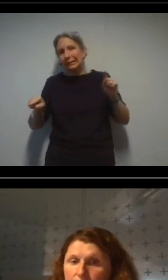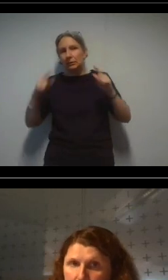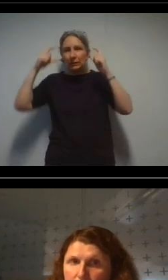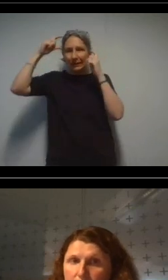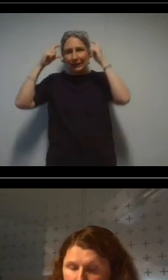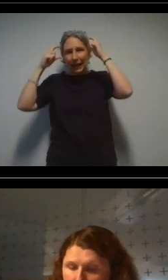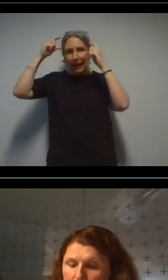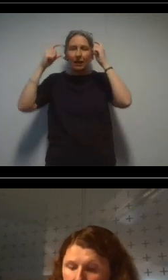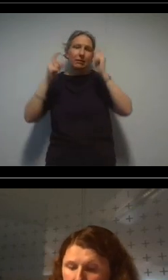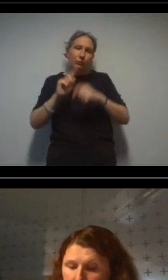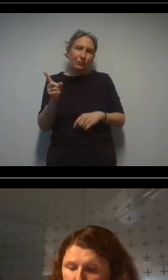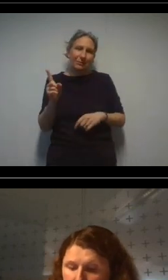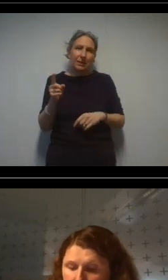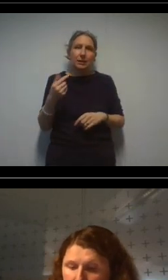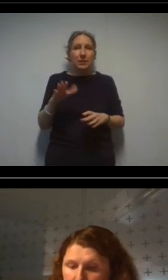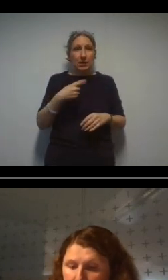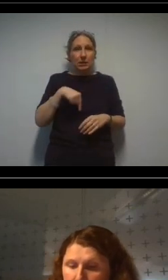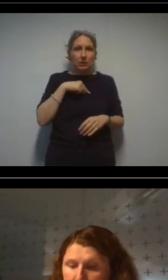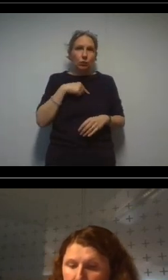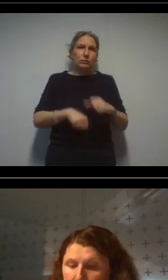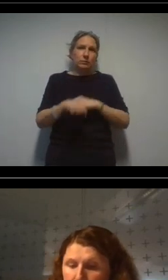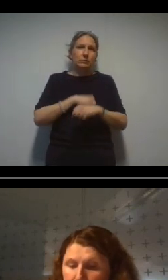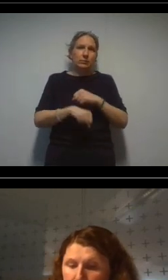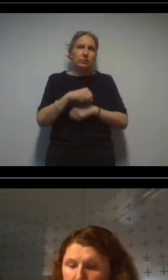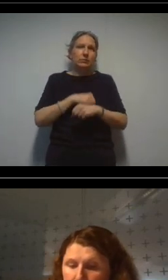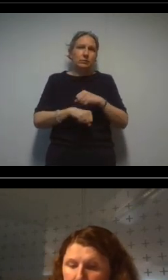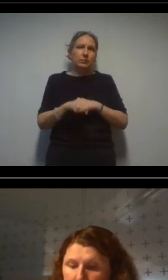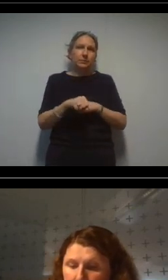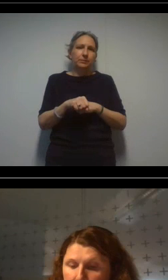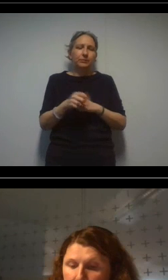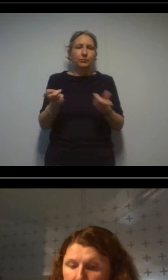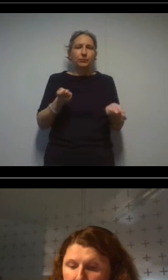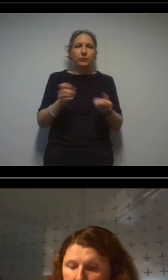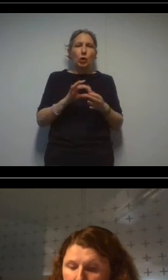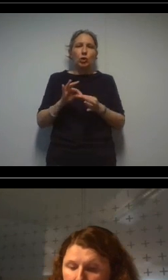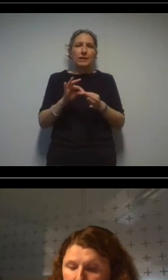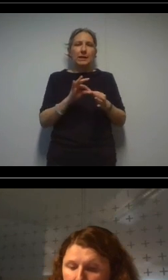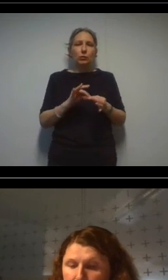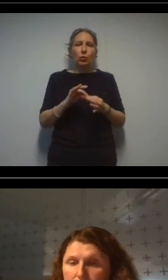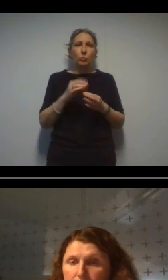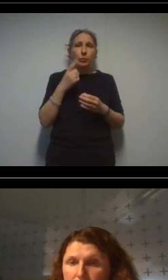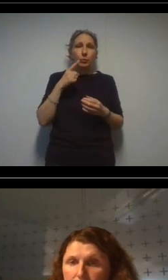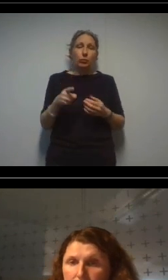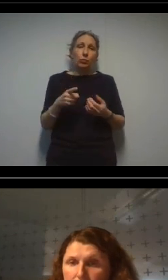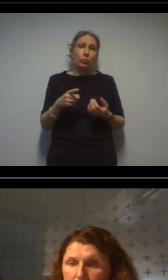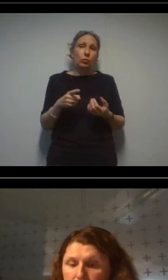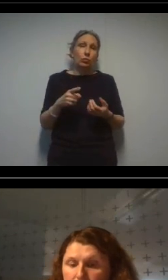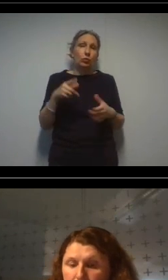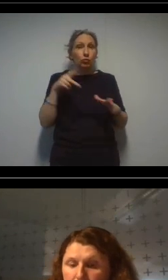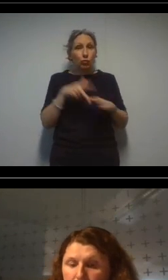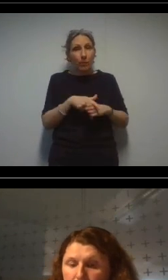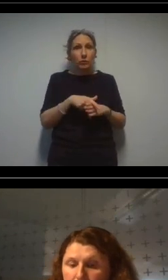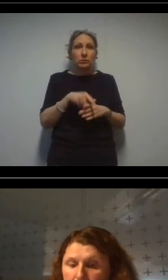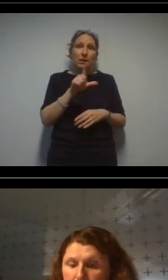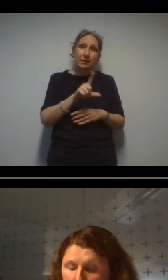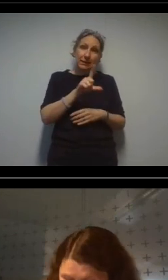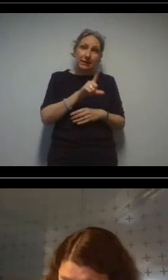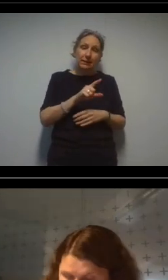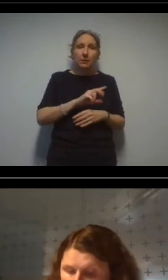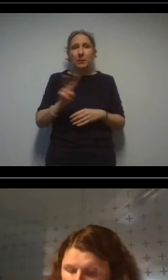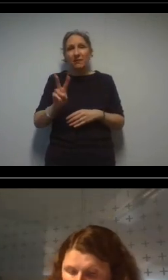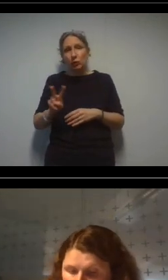zone, mais ça, c'est notre job de l'organiser. C'est notre job de le coordonner et d'être là aussi pour le lancement et le bilan le